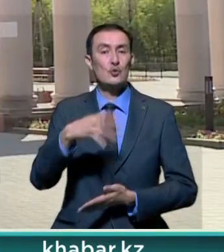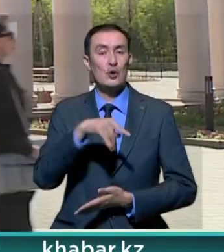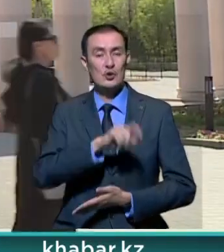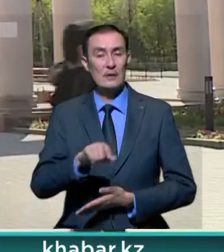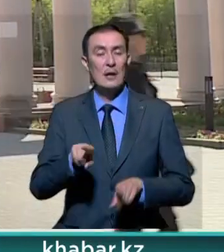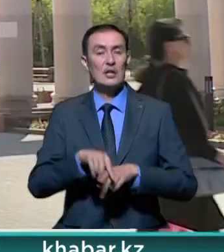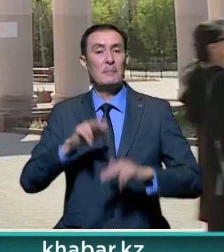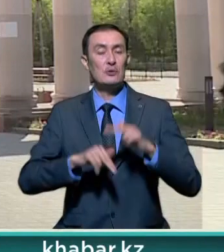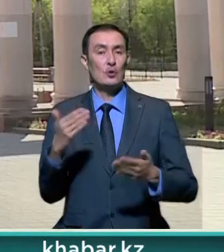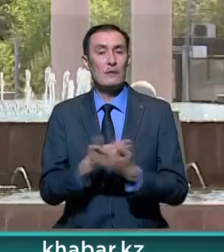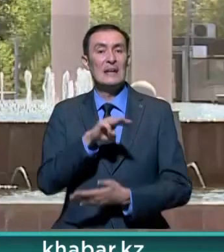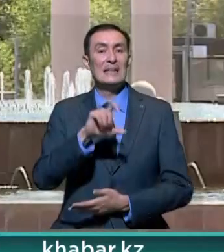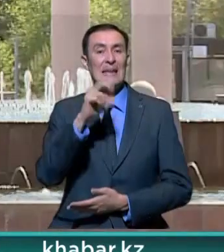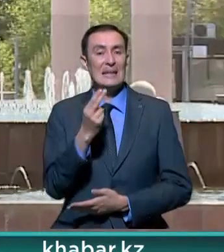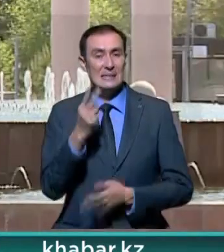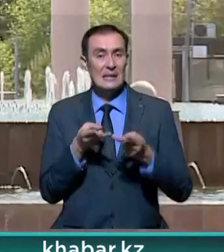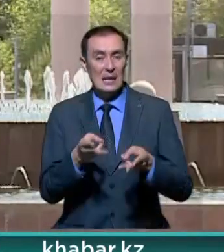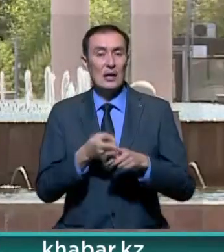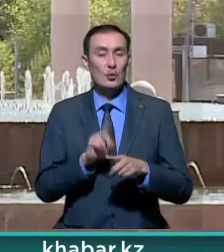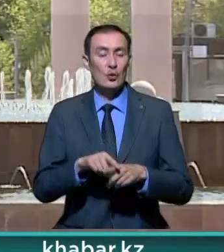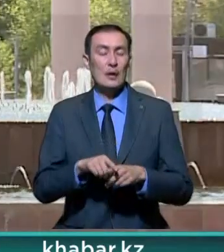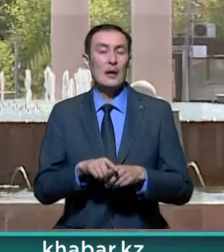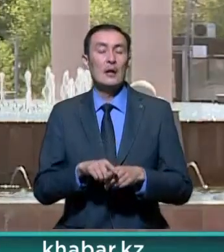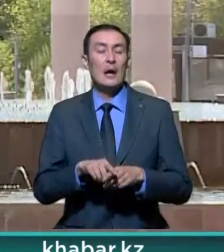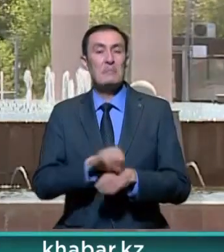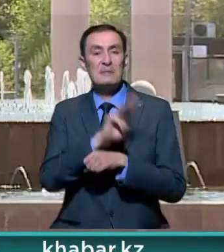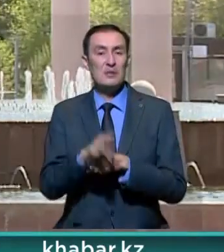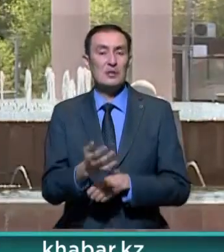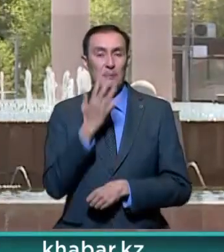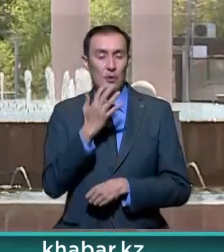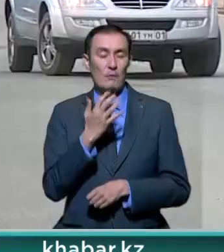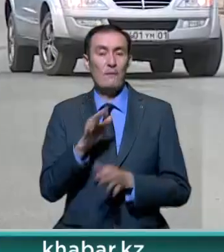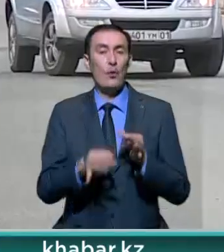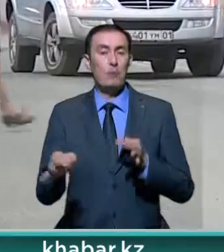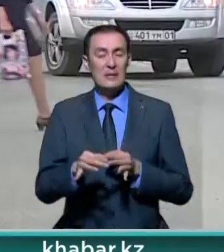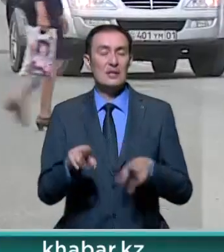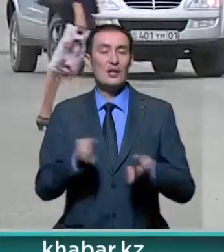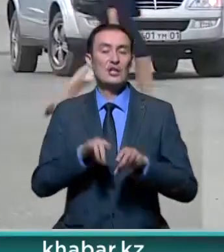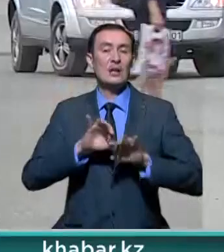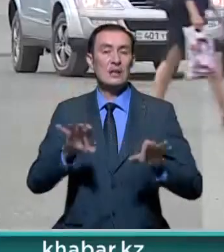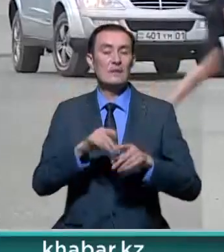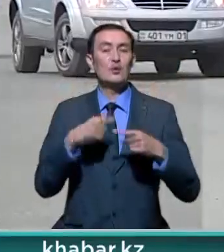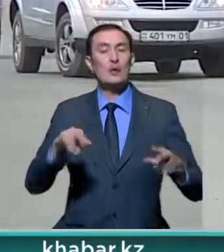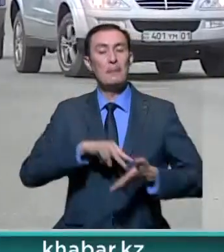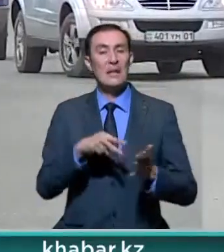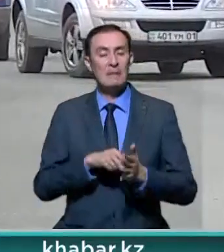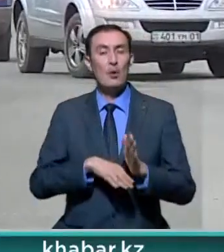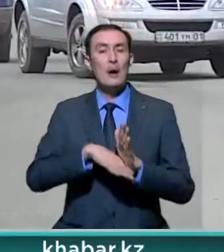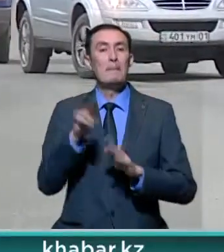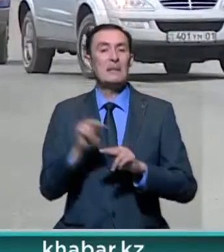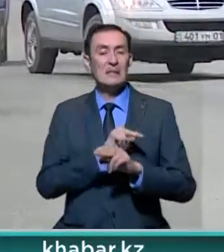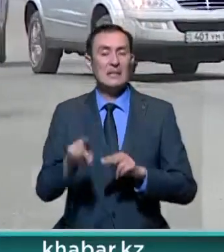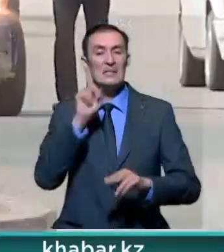регионе построят новую ТЭЦ, которая позволит устранить дефицит тепла в области. Аким Улытау рассказал также и о других планах по